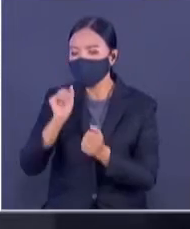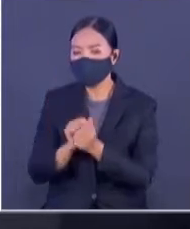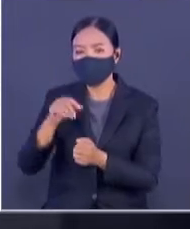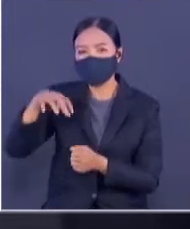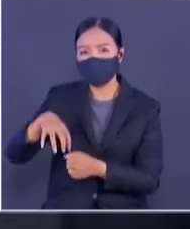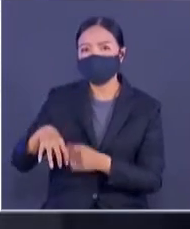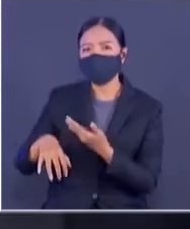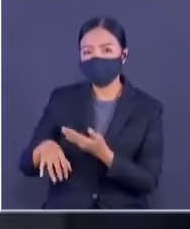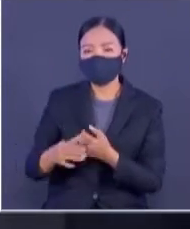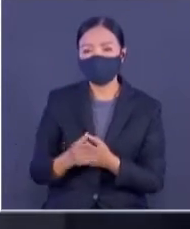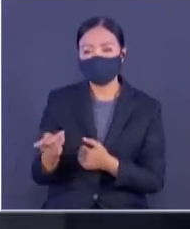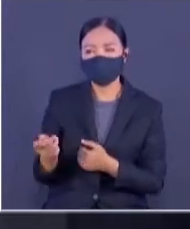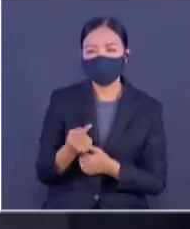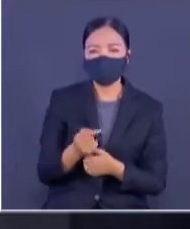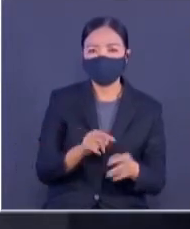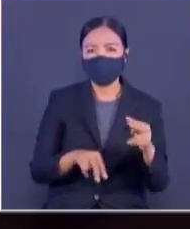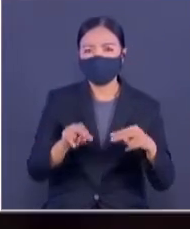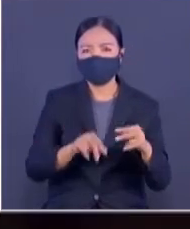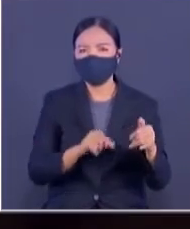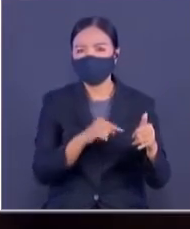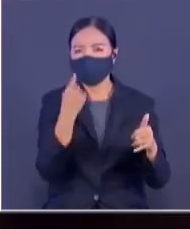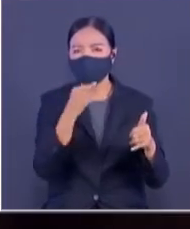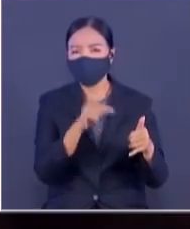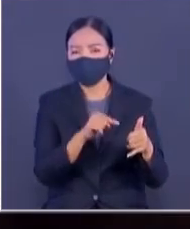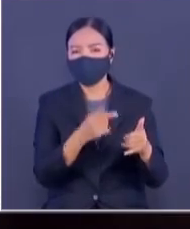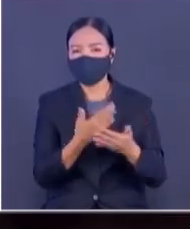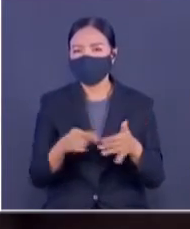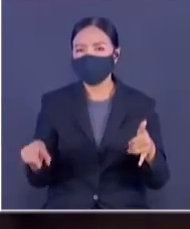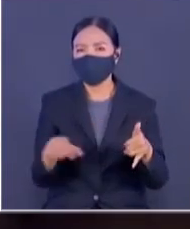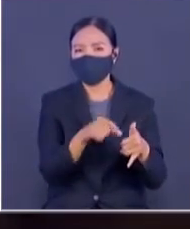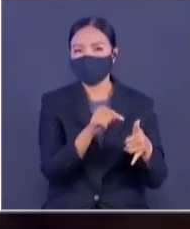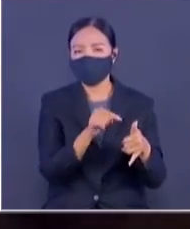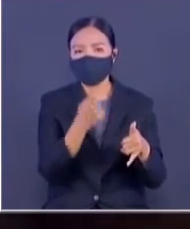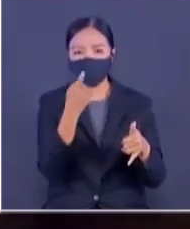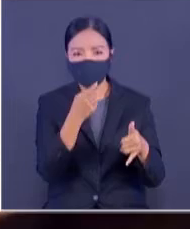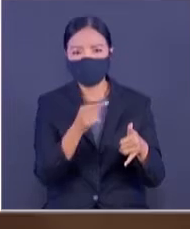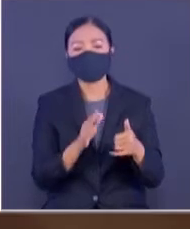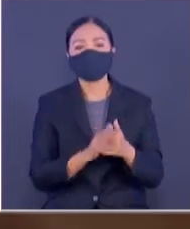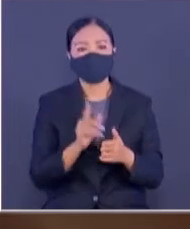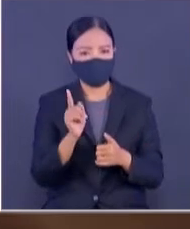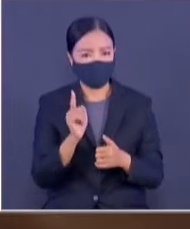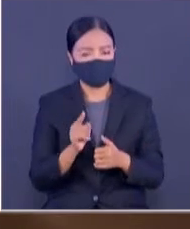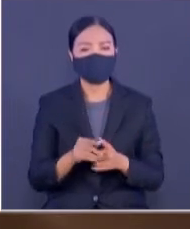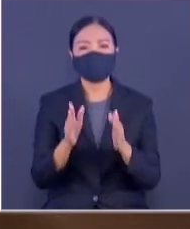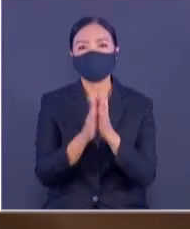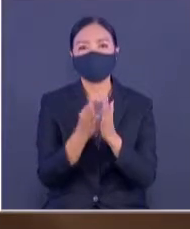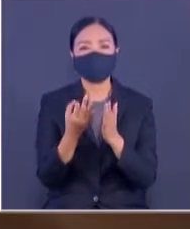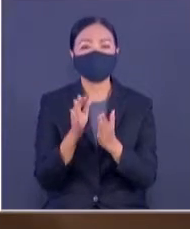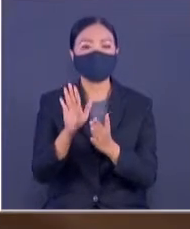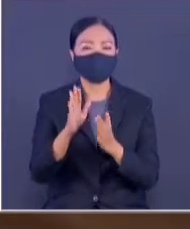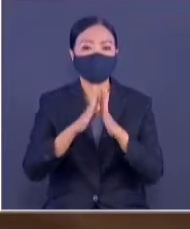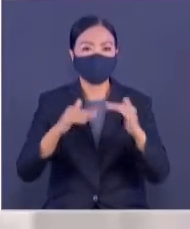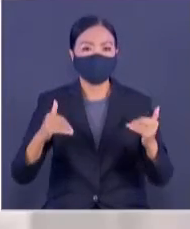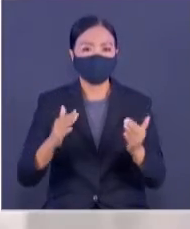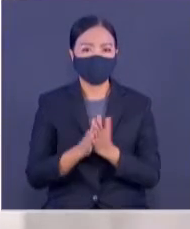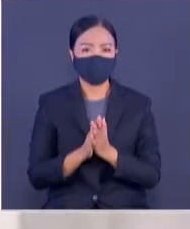ภ.ศรีมหาโพธิ์ขอให้ตรวจสอบแล้วก็ติดตามคนร้ายรายนี้ครับโดยคนร้ายเนี่ยได้ไปแฮ็ก Facebook ของทางวัดครับแล้วก็เข้าไ